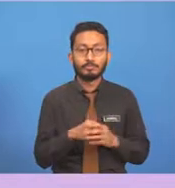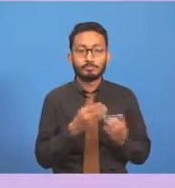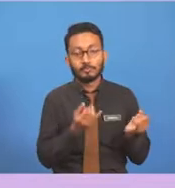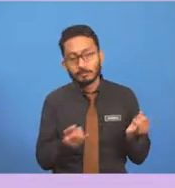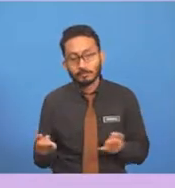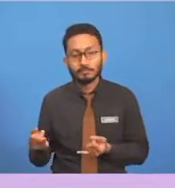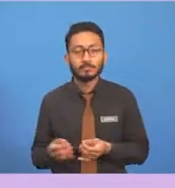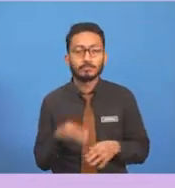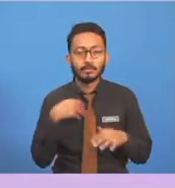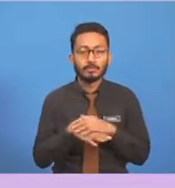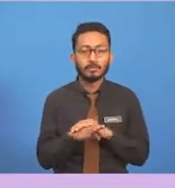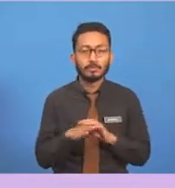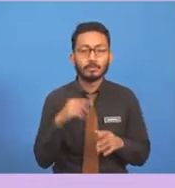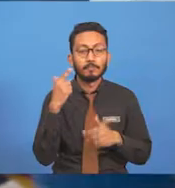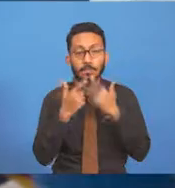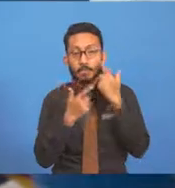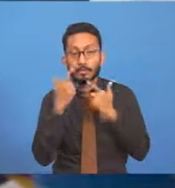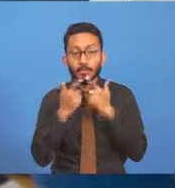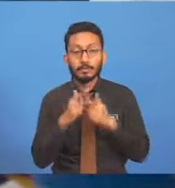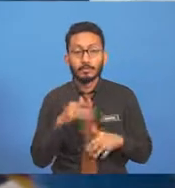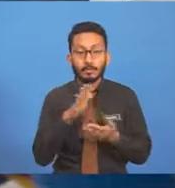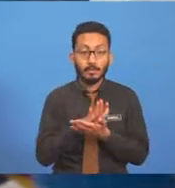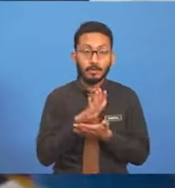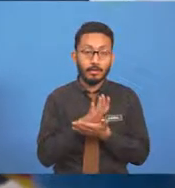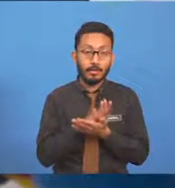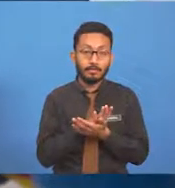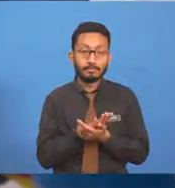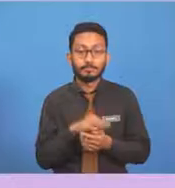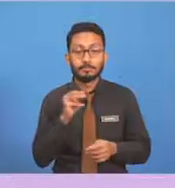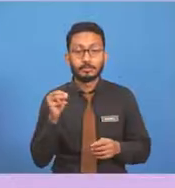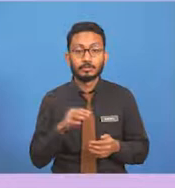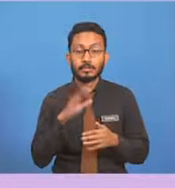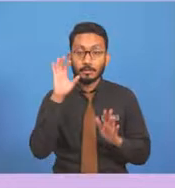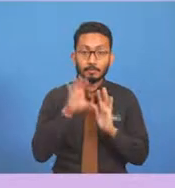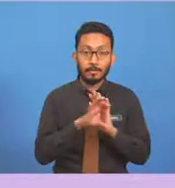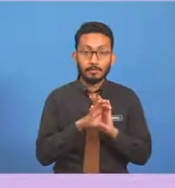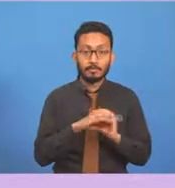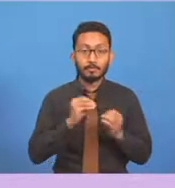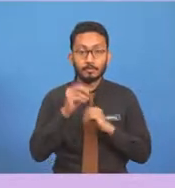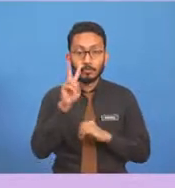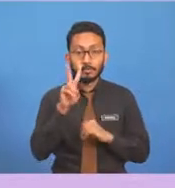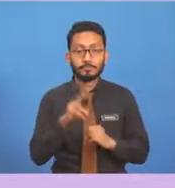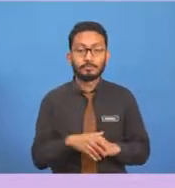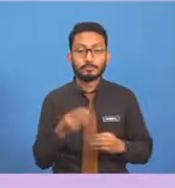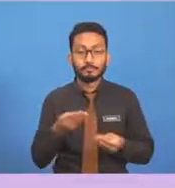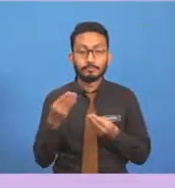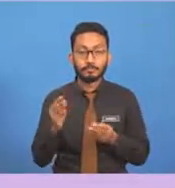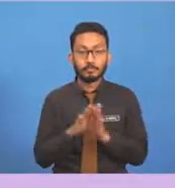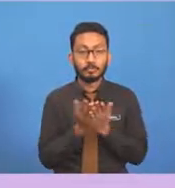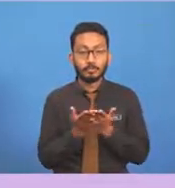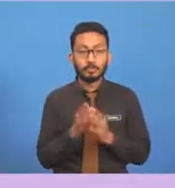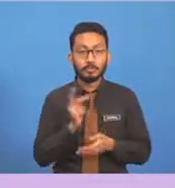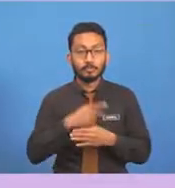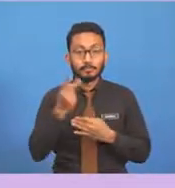masuk pelawat ke sekolah. Murid dalam gambar kedua pula memberikan buku program kepada